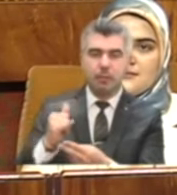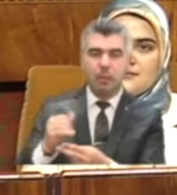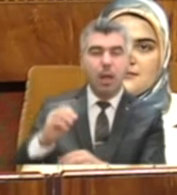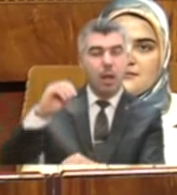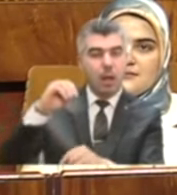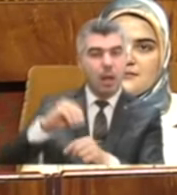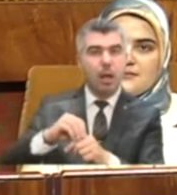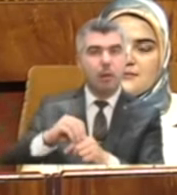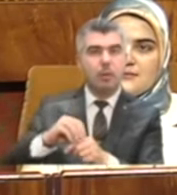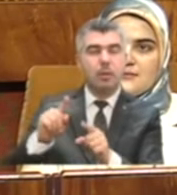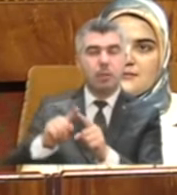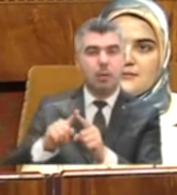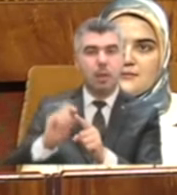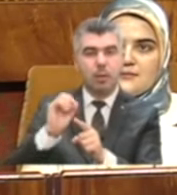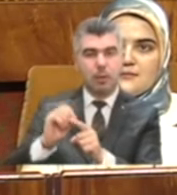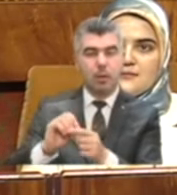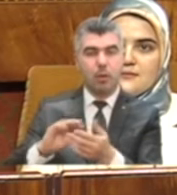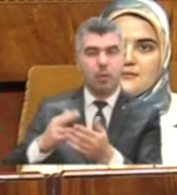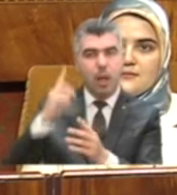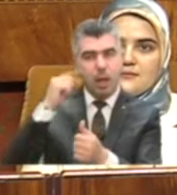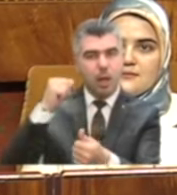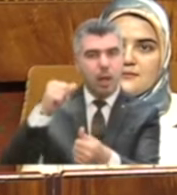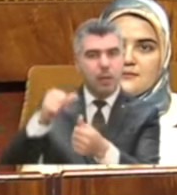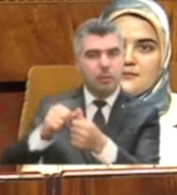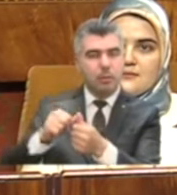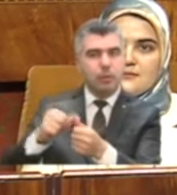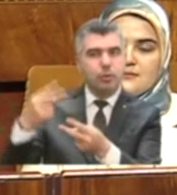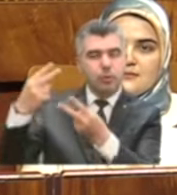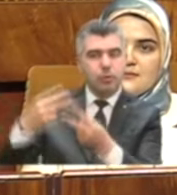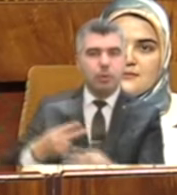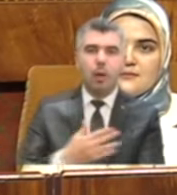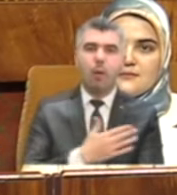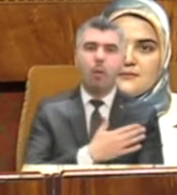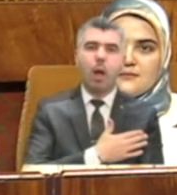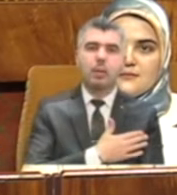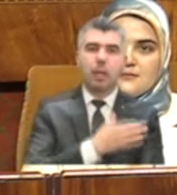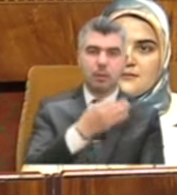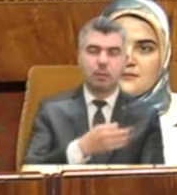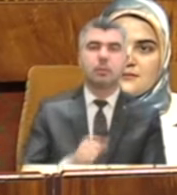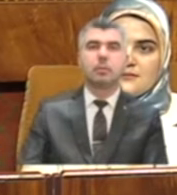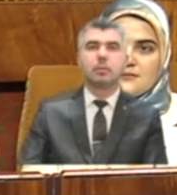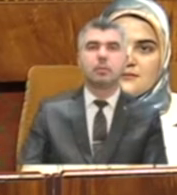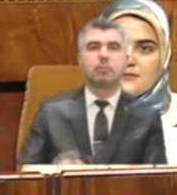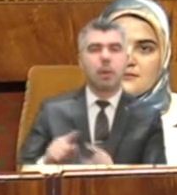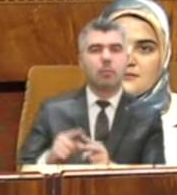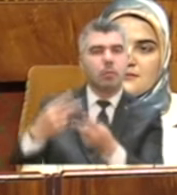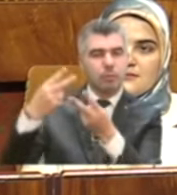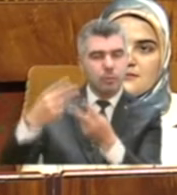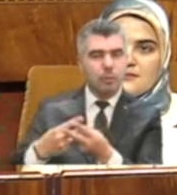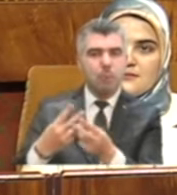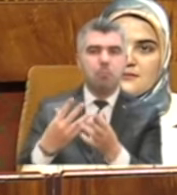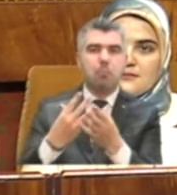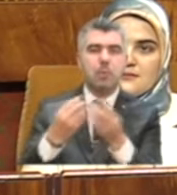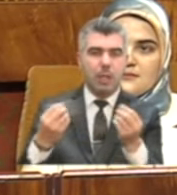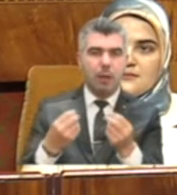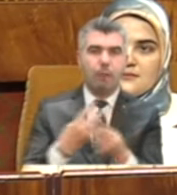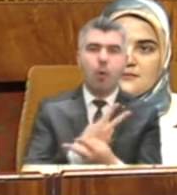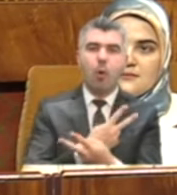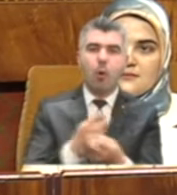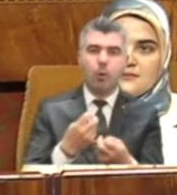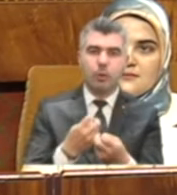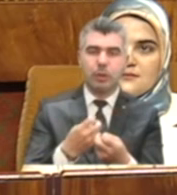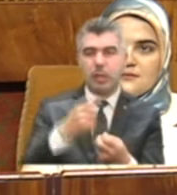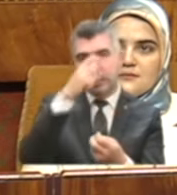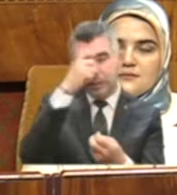الفقاتلين بالخارج أنفسهم على ارتباطهم القوي بوطنهم سواء من خلال الحضور المكثف بموسم الصيف